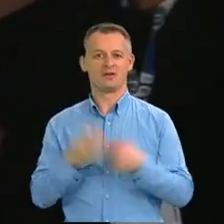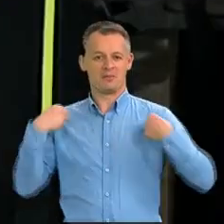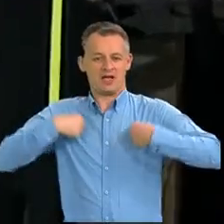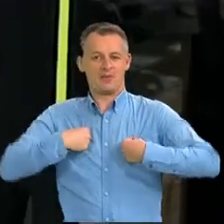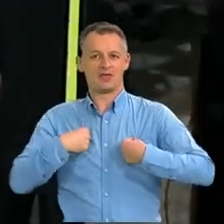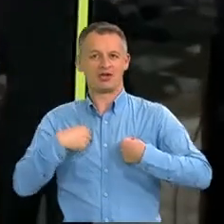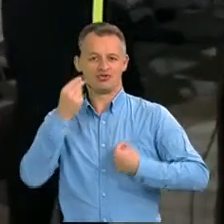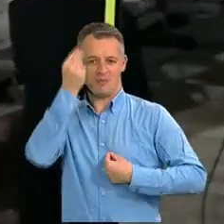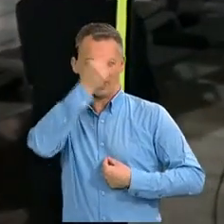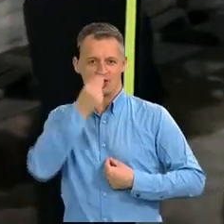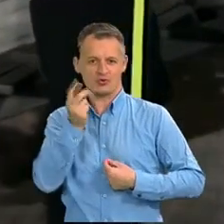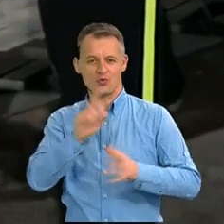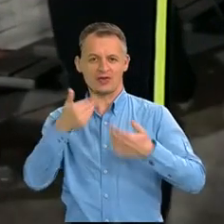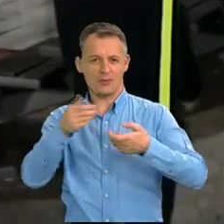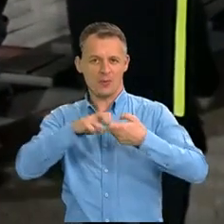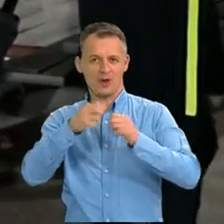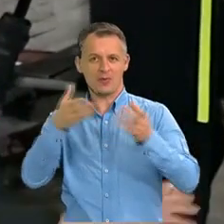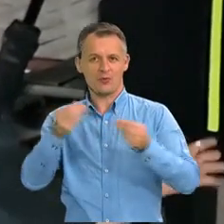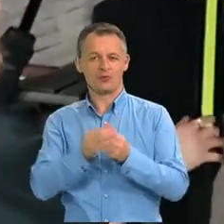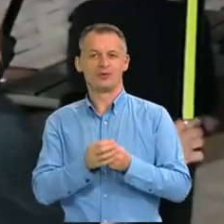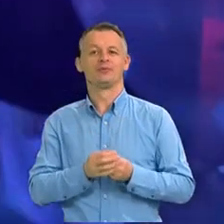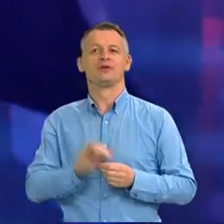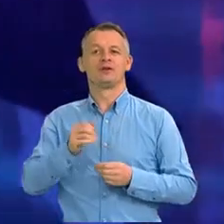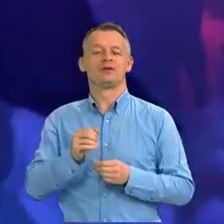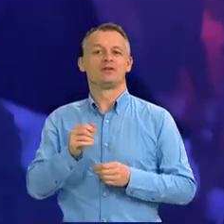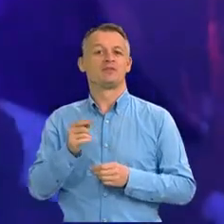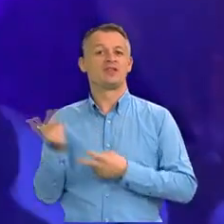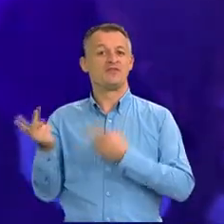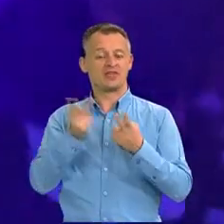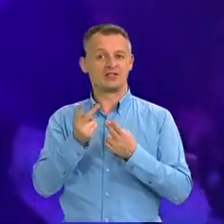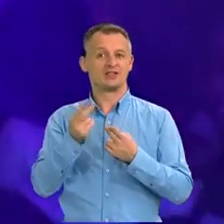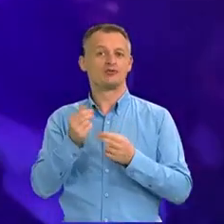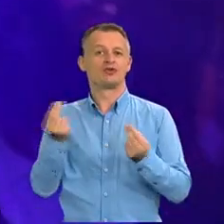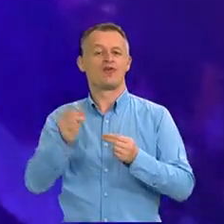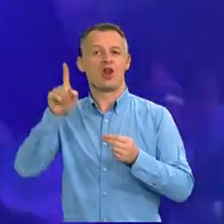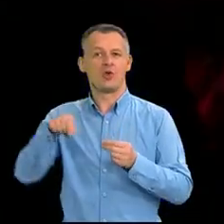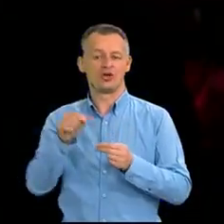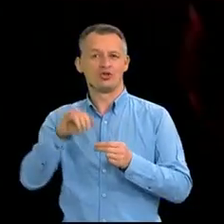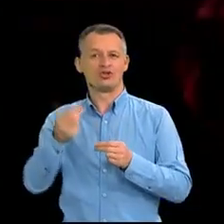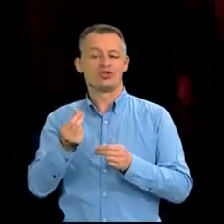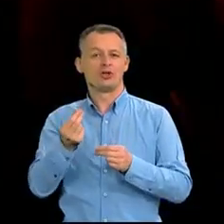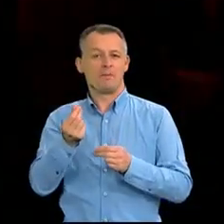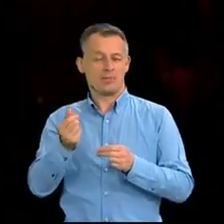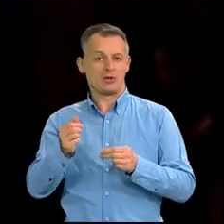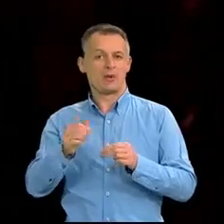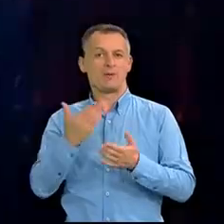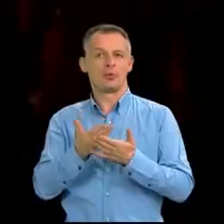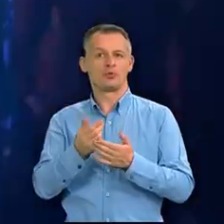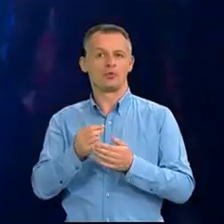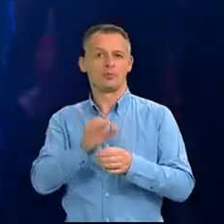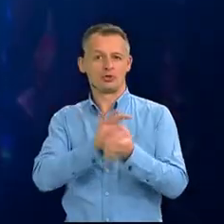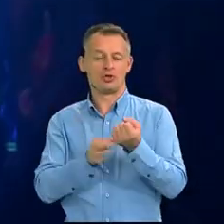de cap. Invitații și-au pregătit ținutele cu câteva luni înainte. Costul lor și al bijuteriilor s-a ridicat la câteva sute de mii de